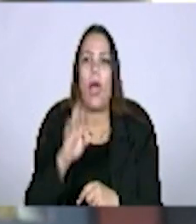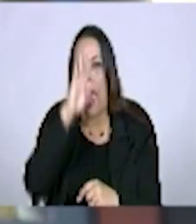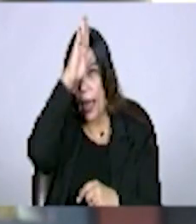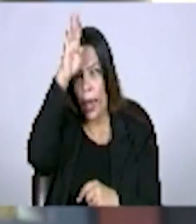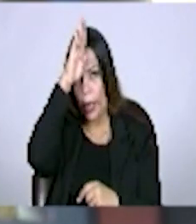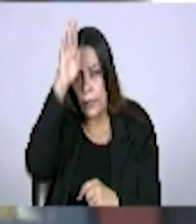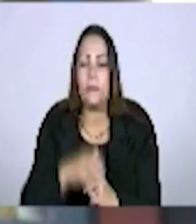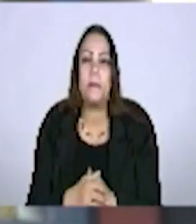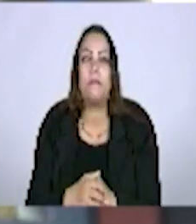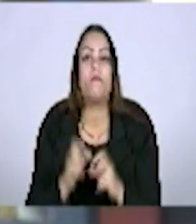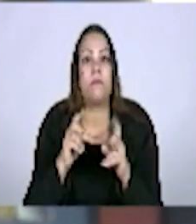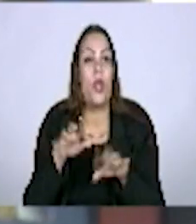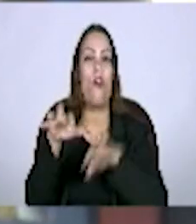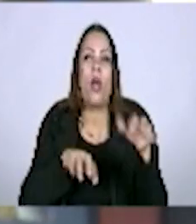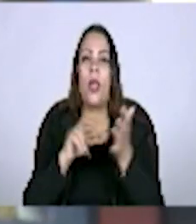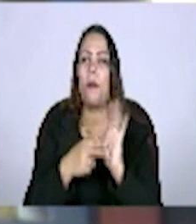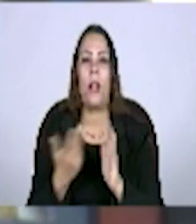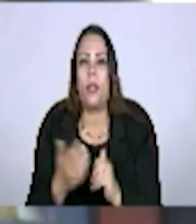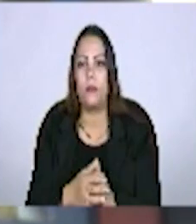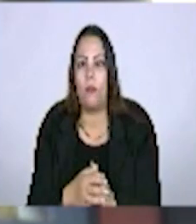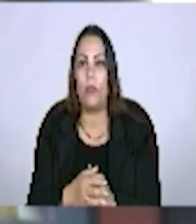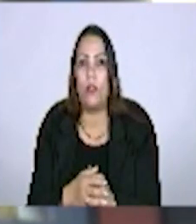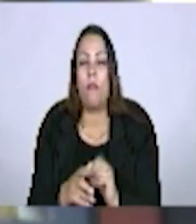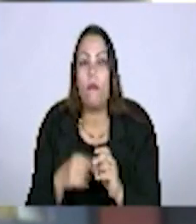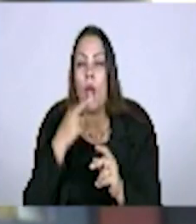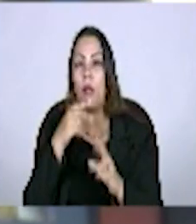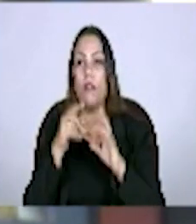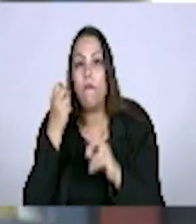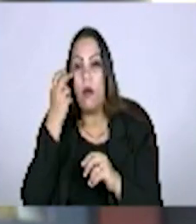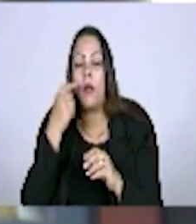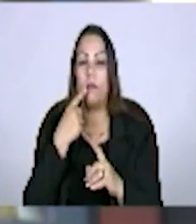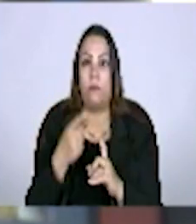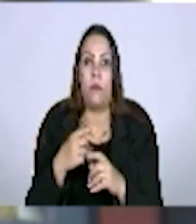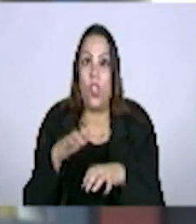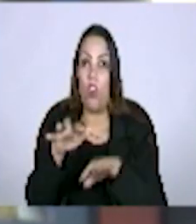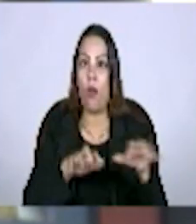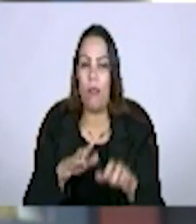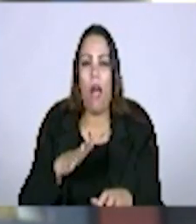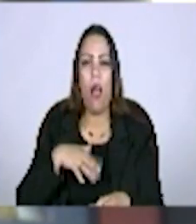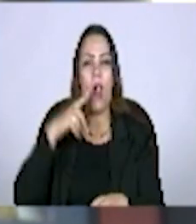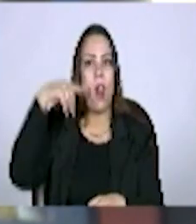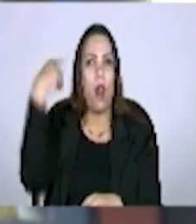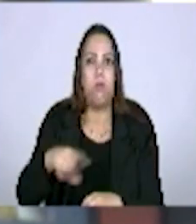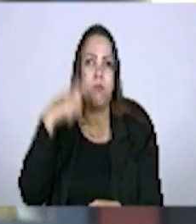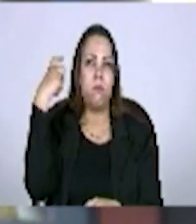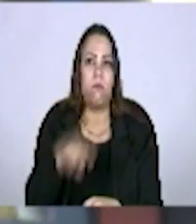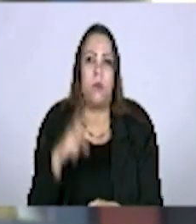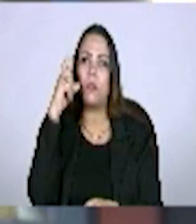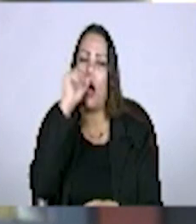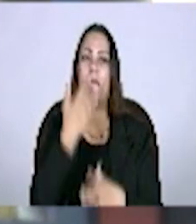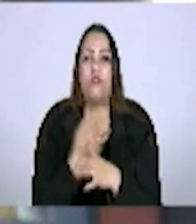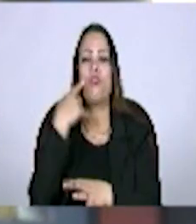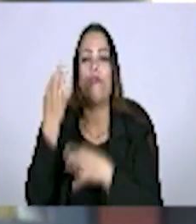بغداد طب ايران هتعمل ايه في سيناريوهات ايران بتتو بقوه جدا ان هي هترد بقوه وهتغير خريطه